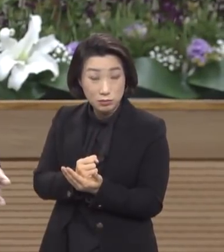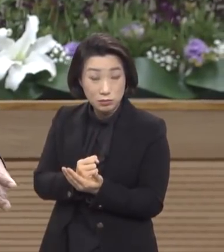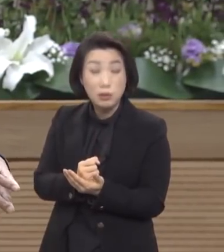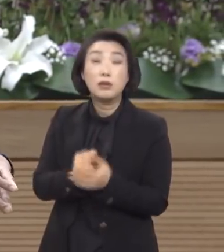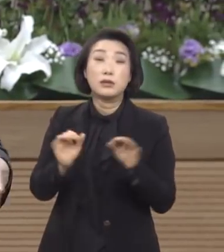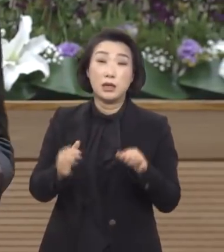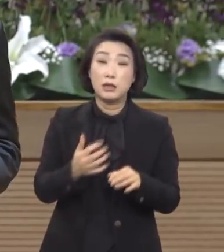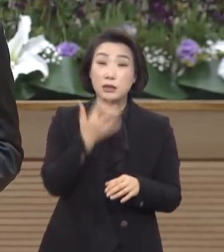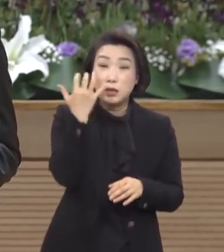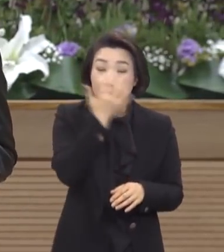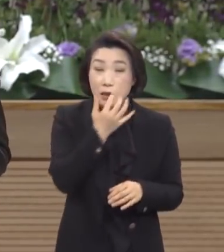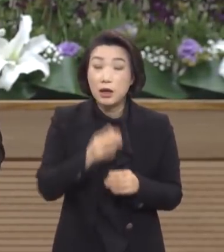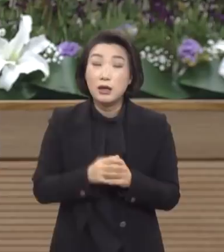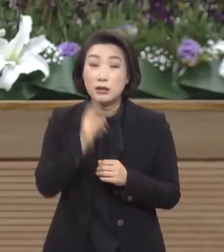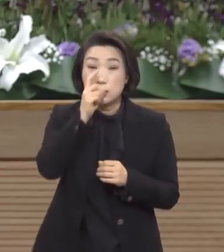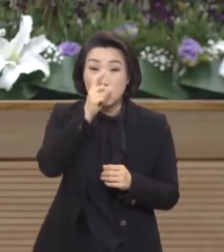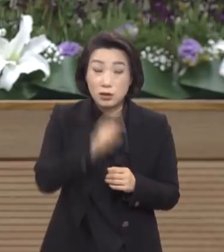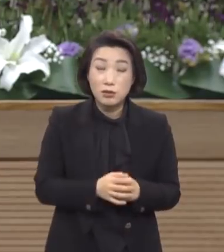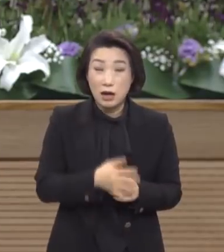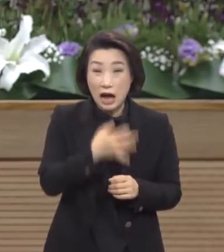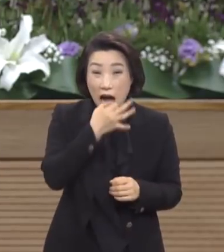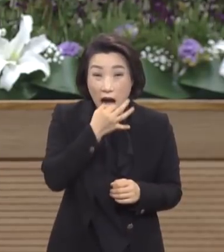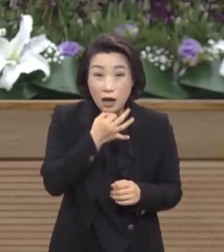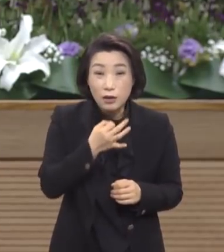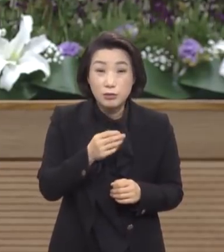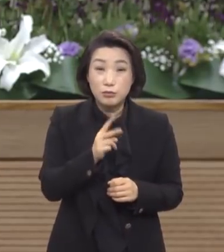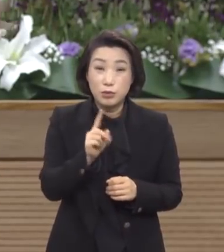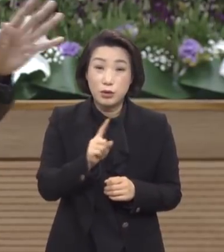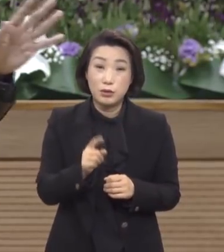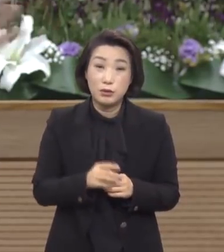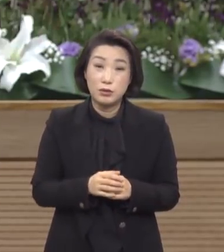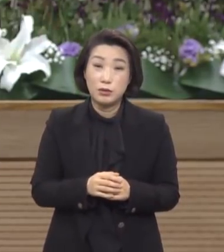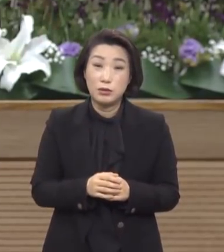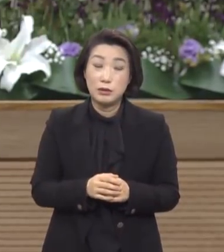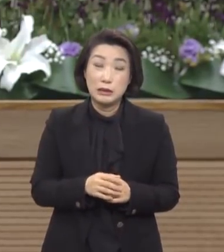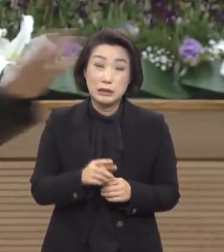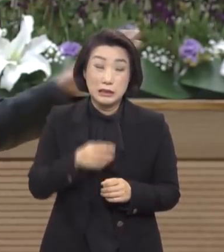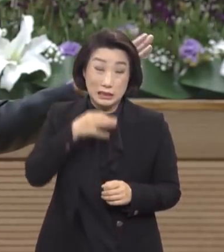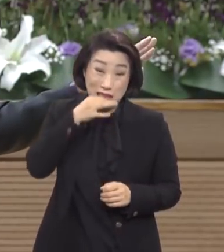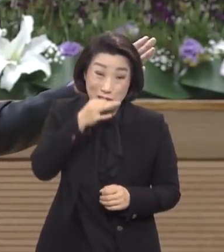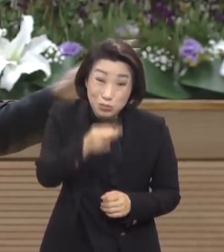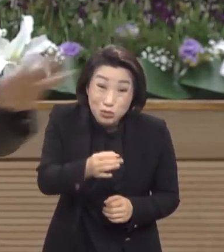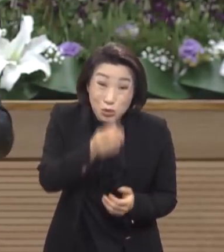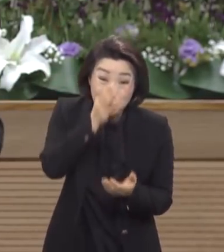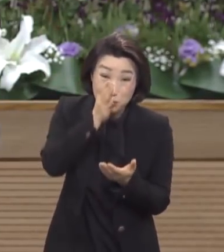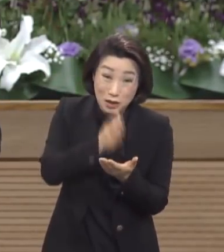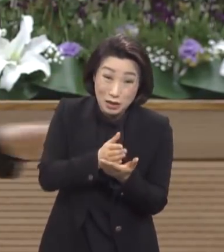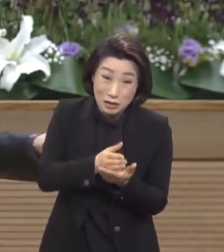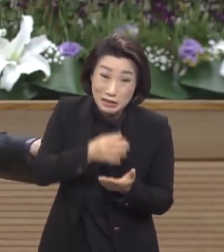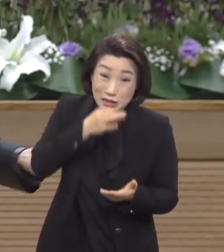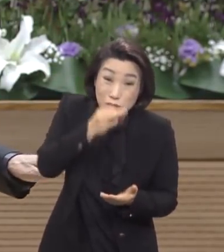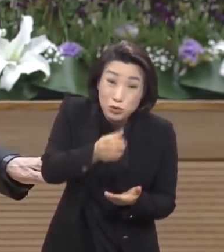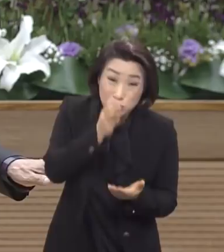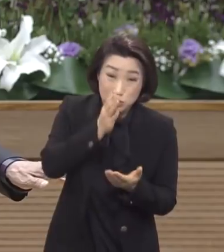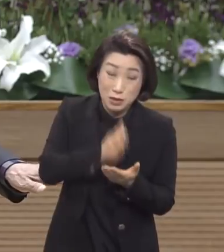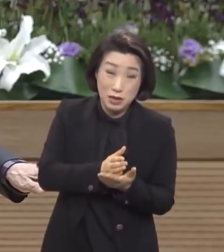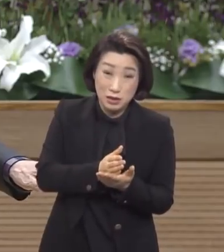음행과 더러운 것과 탐심은 입 밖에, 입으로도 말하지 마라.